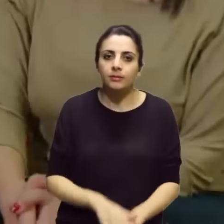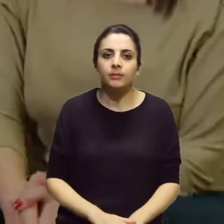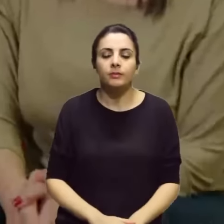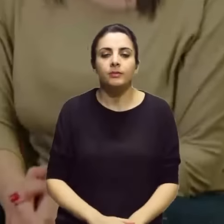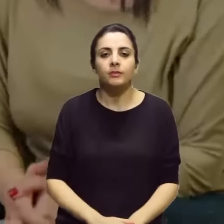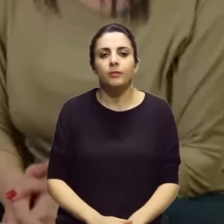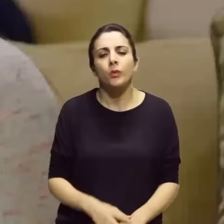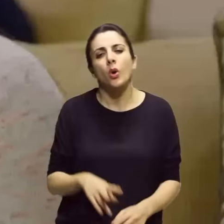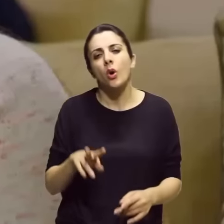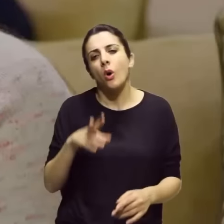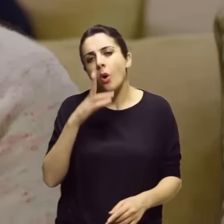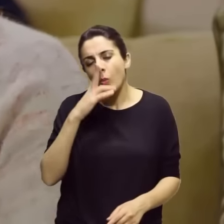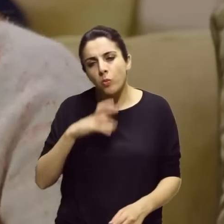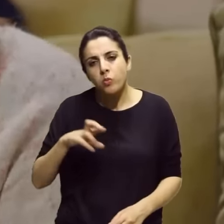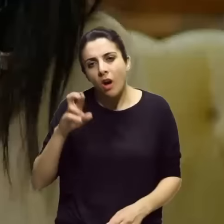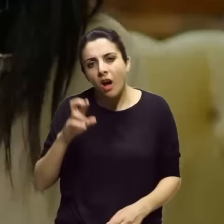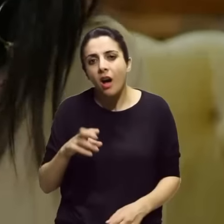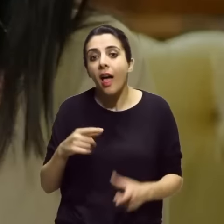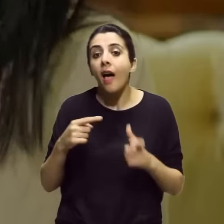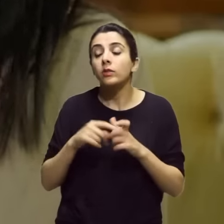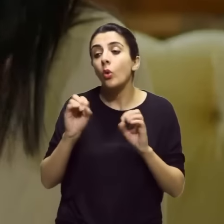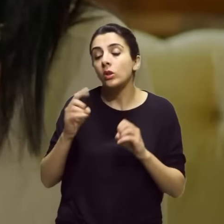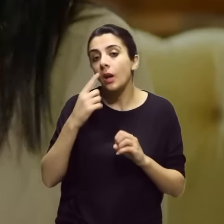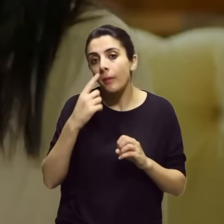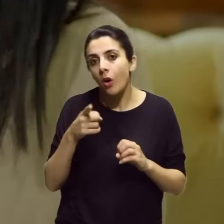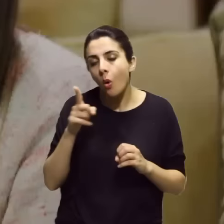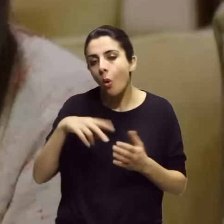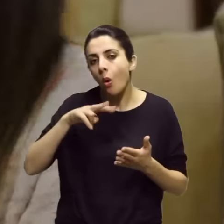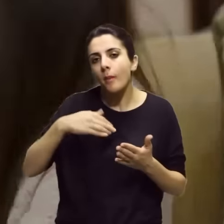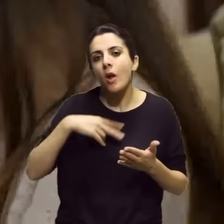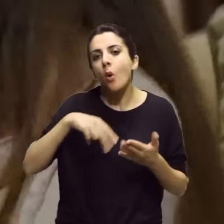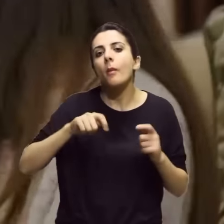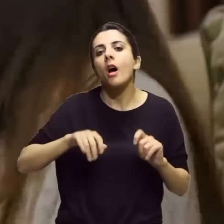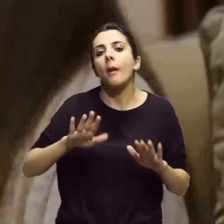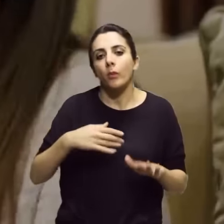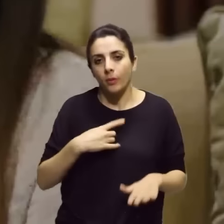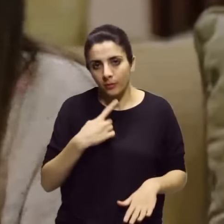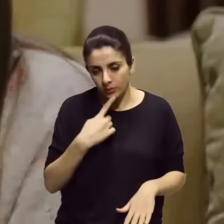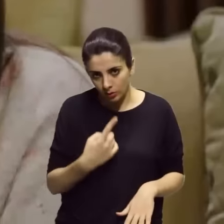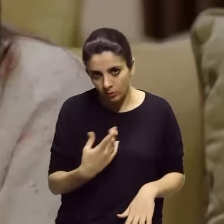Öyle notlar. Efsun Hoca bakacak. Ha. Evet o okuyor, ben okumuyorum bu arada.